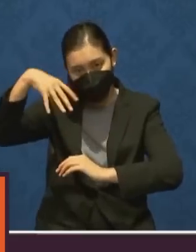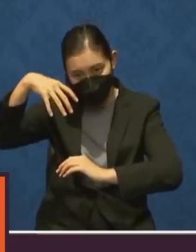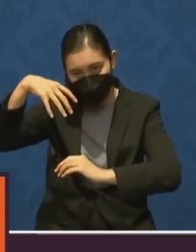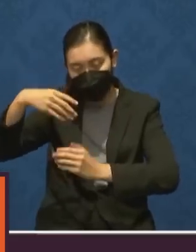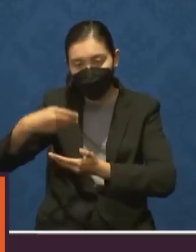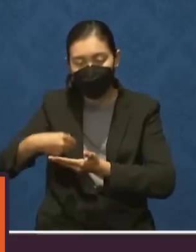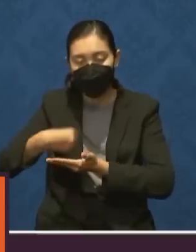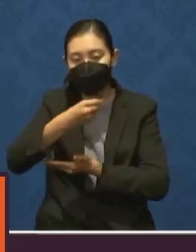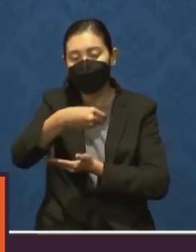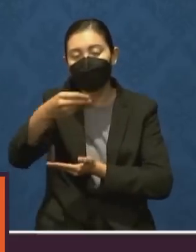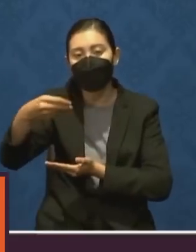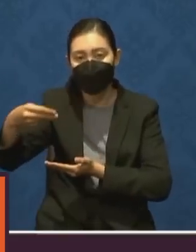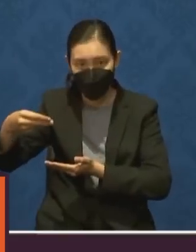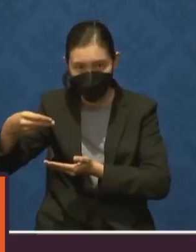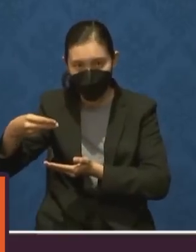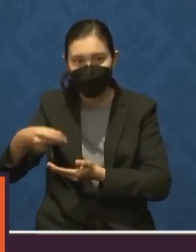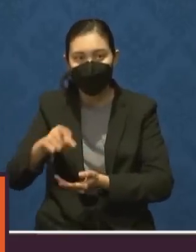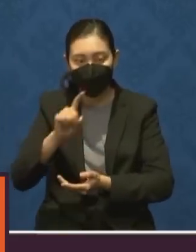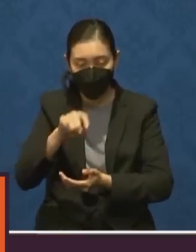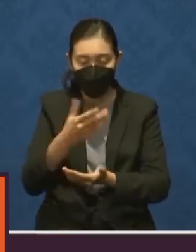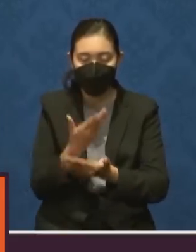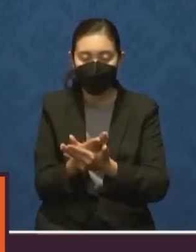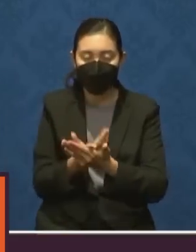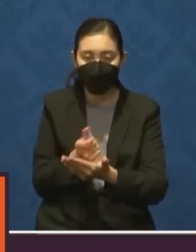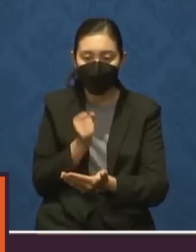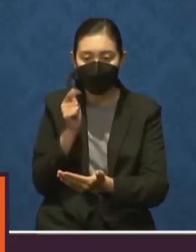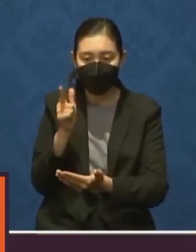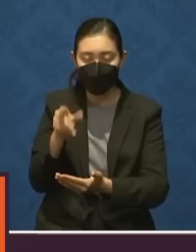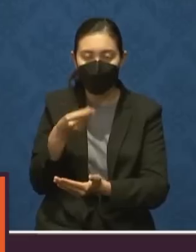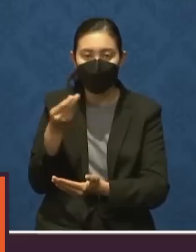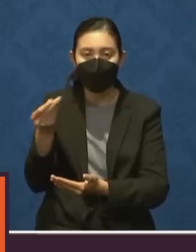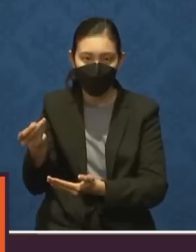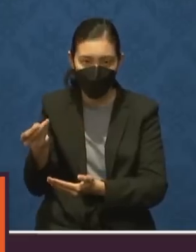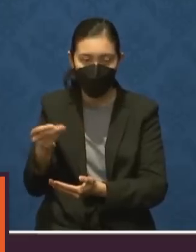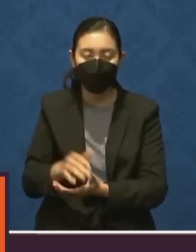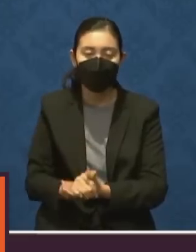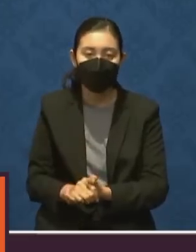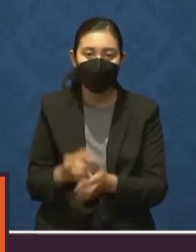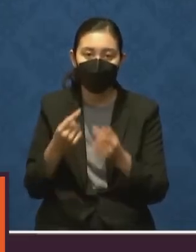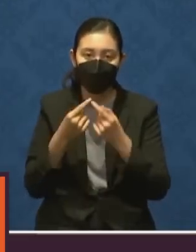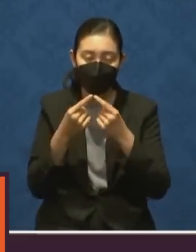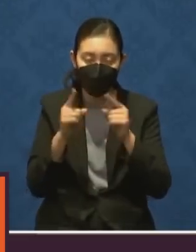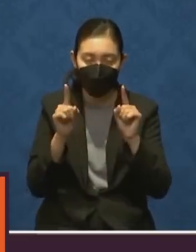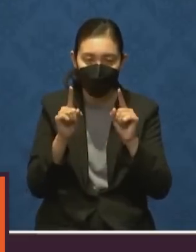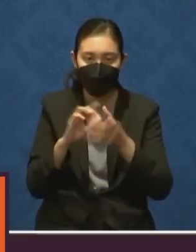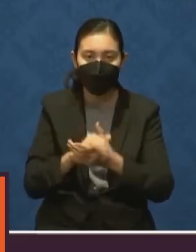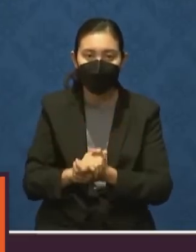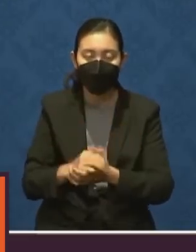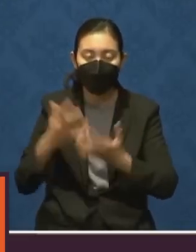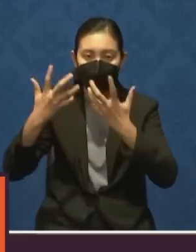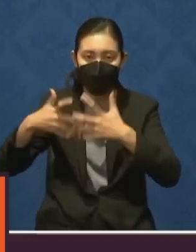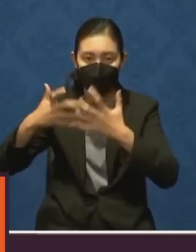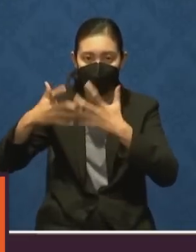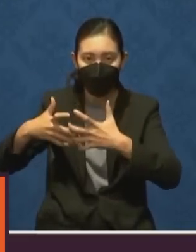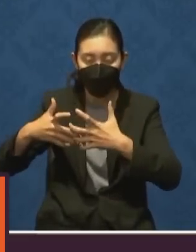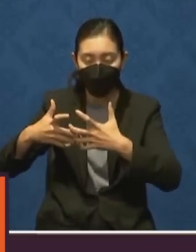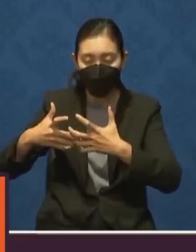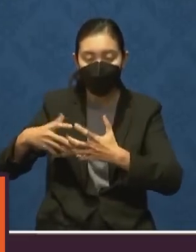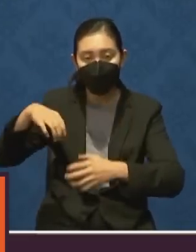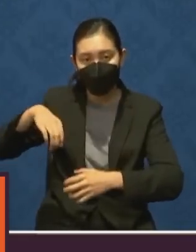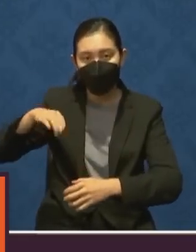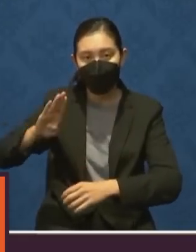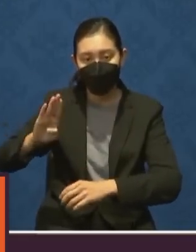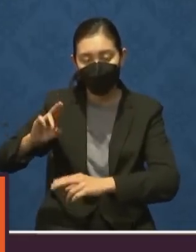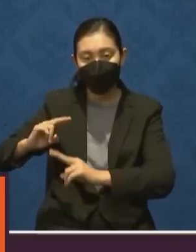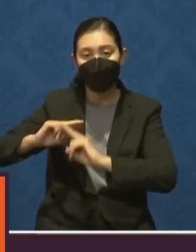คาประกักำไรนี้ให้กับเอกชนไม่ต้ส่วเลยว่าโงไฟฟาเหล่านี้จะผลิไฟ้ามากหรอน้อยการ